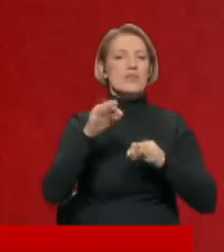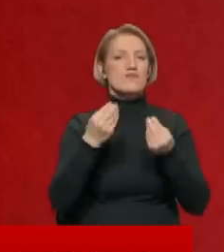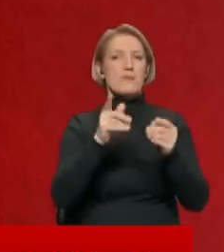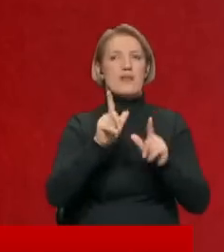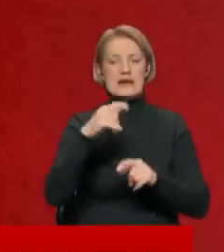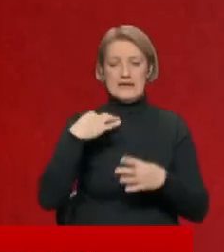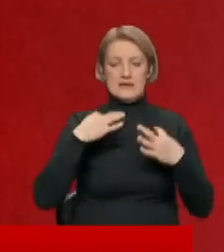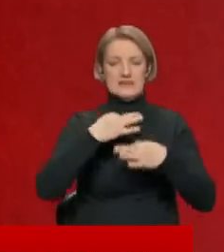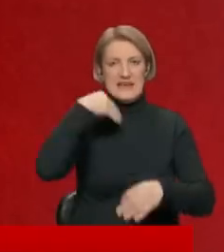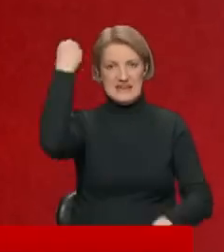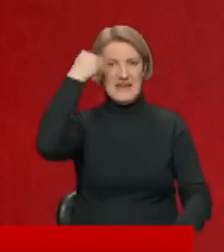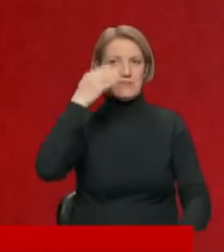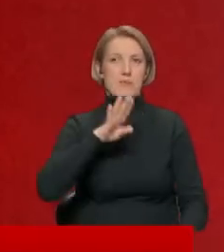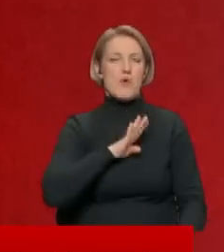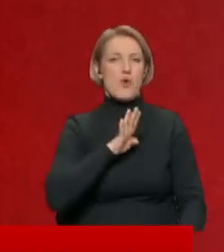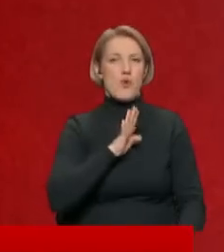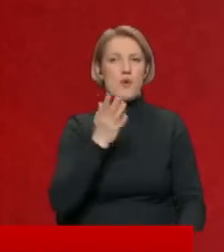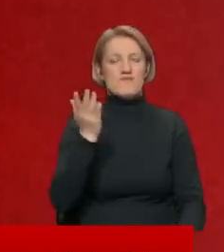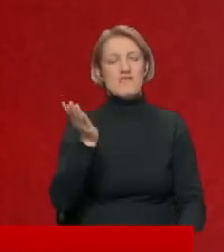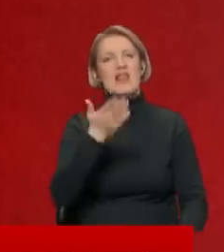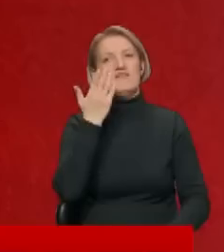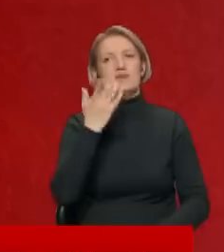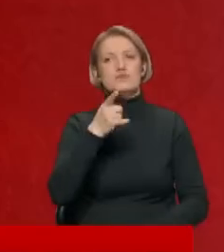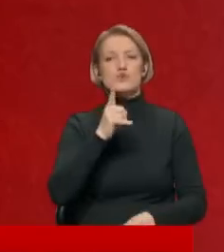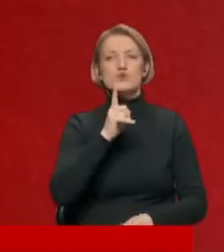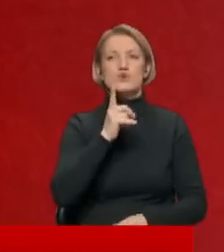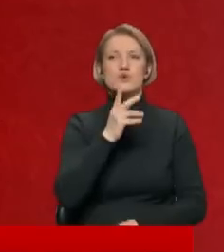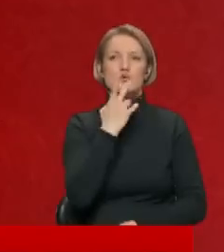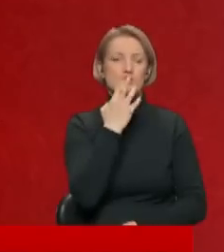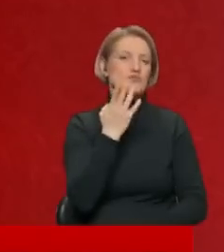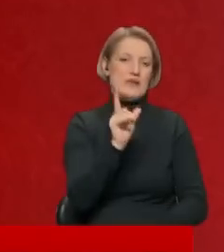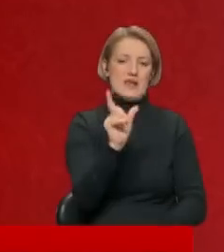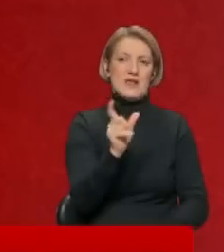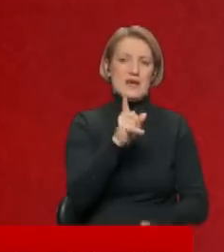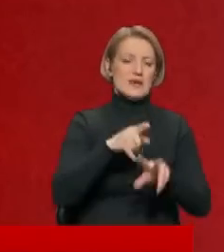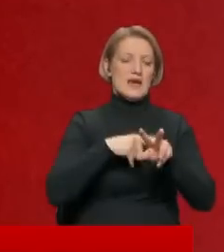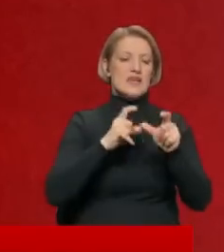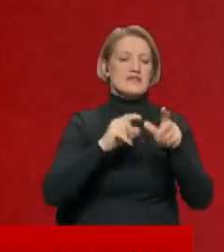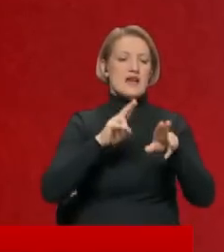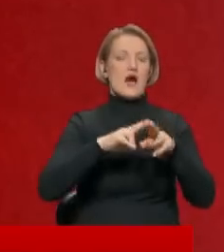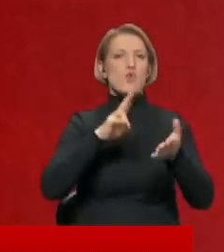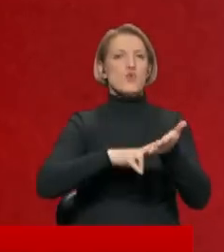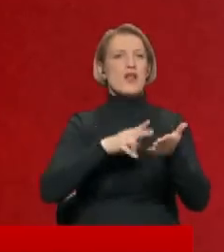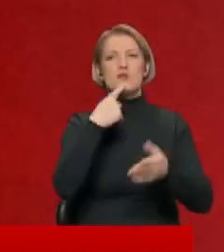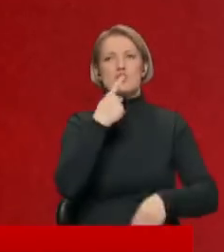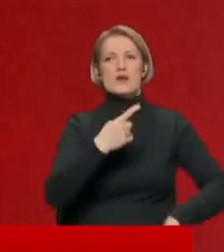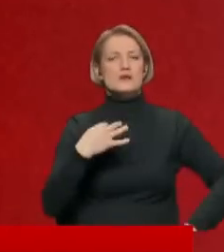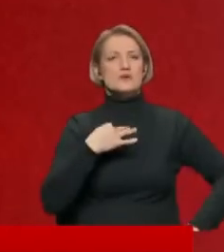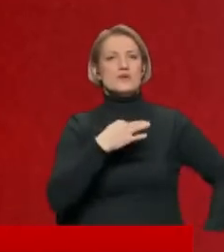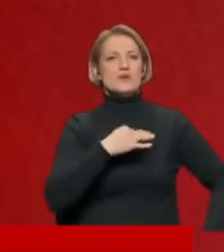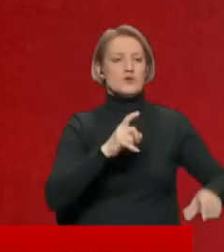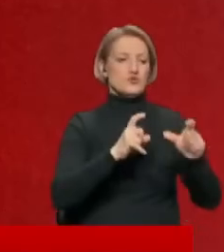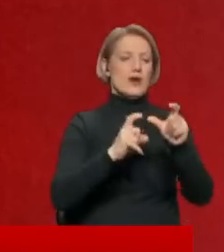lazım Sayın İmamoğlu velev ki bu sözcüğü işte YSK üyelerine söyledi işte Sayın